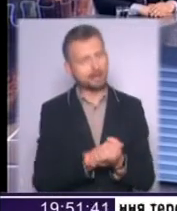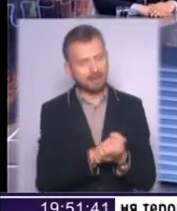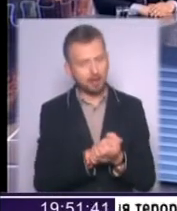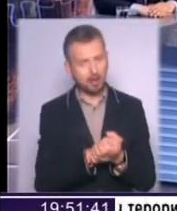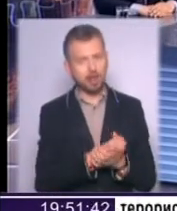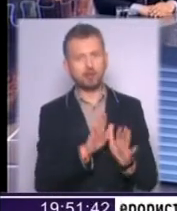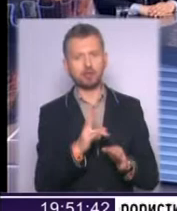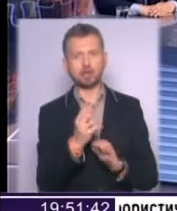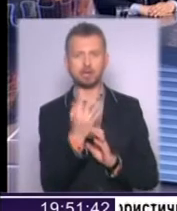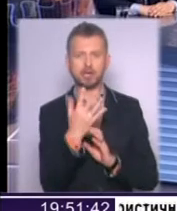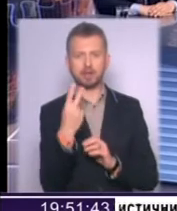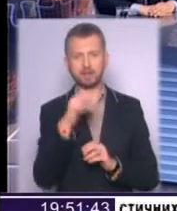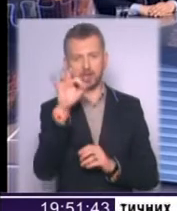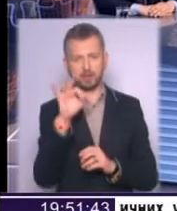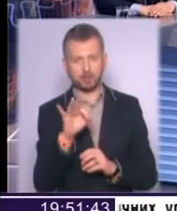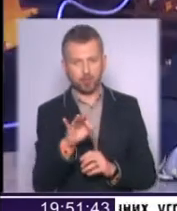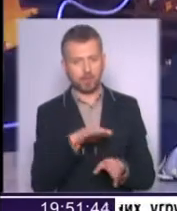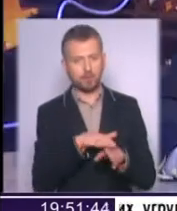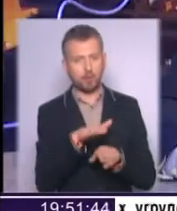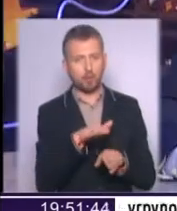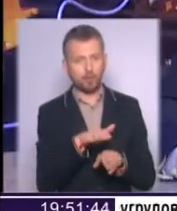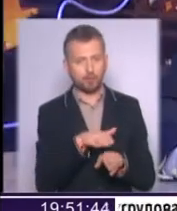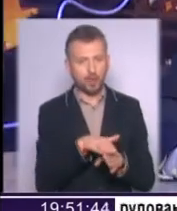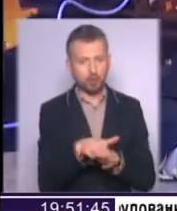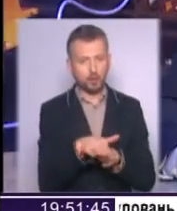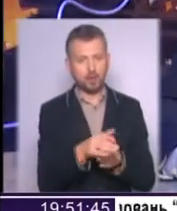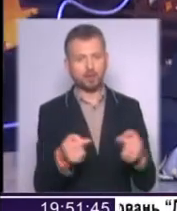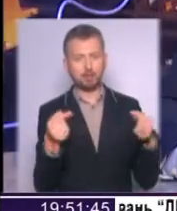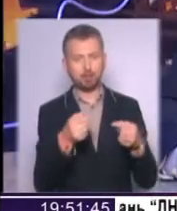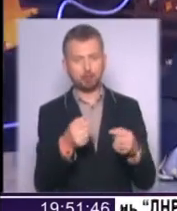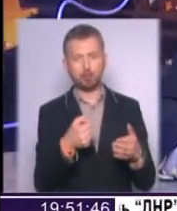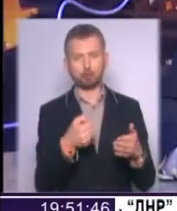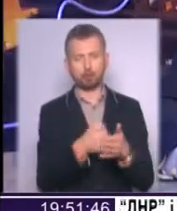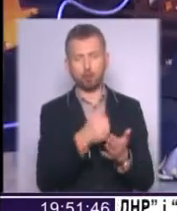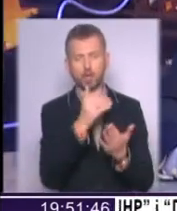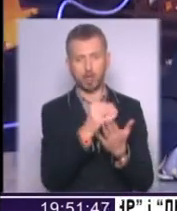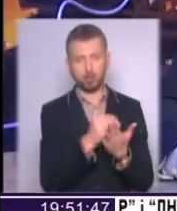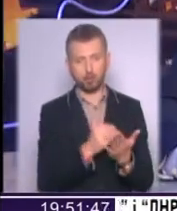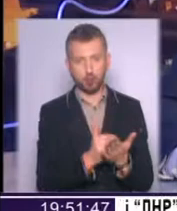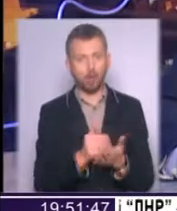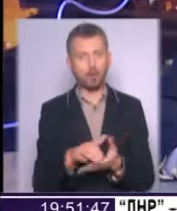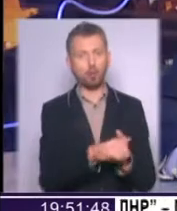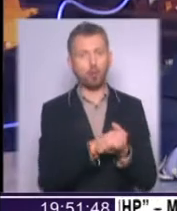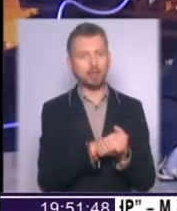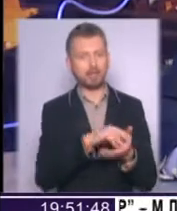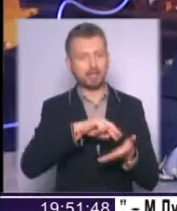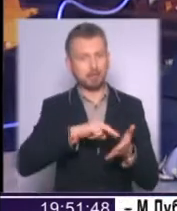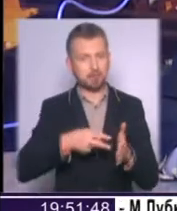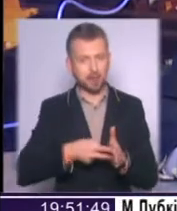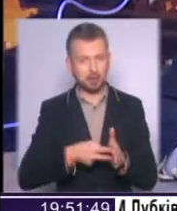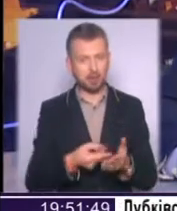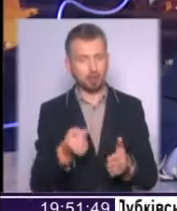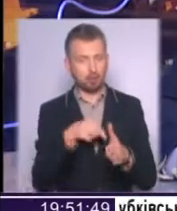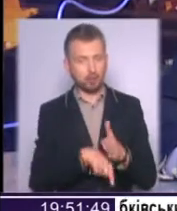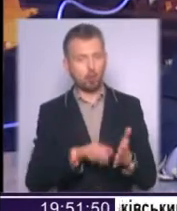на 15-20% виконала відповідно до графіку коаліційний план, тобто